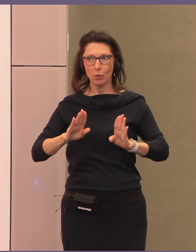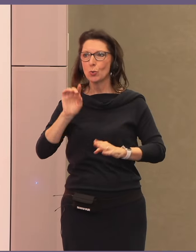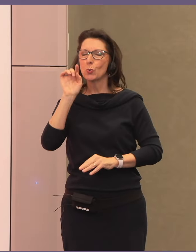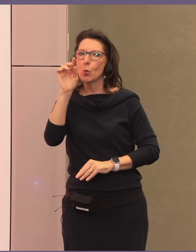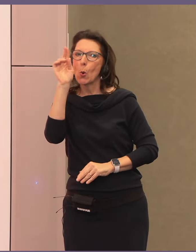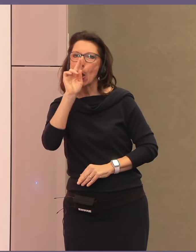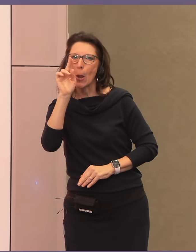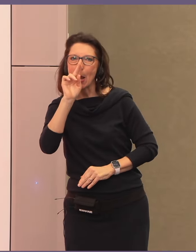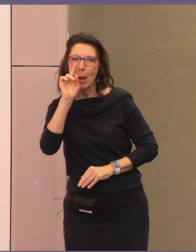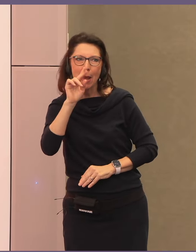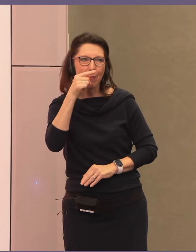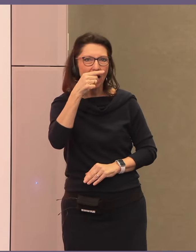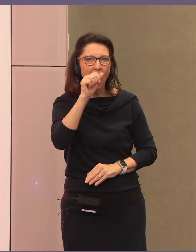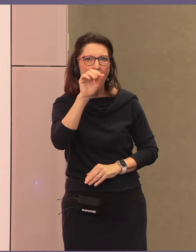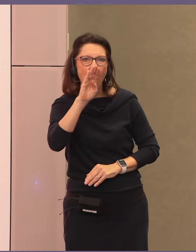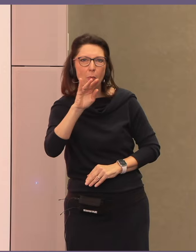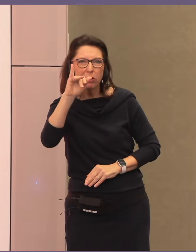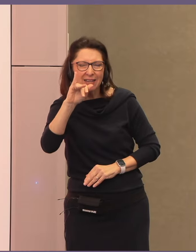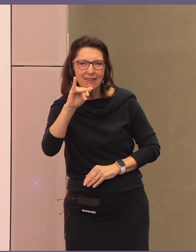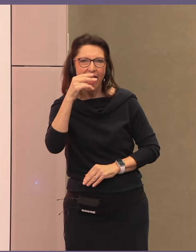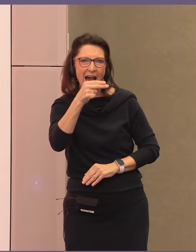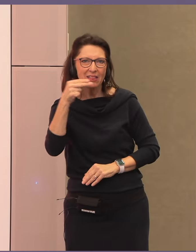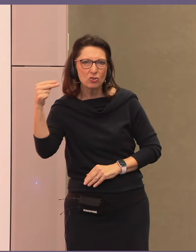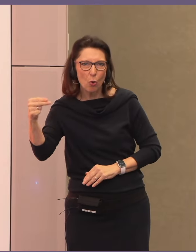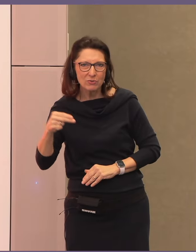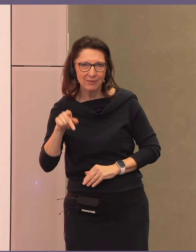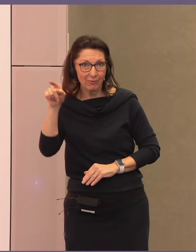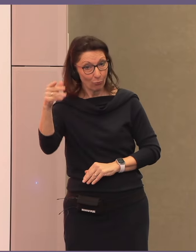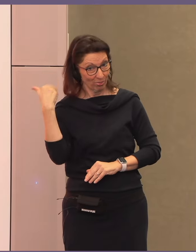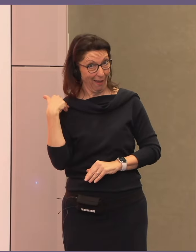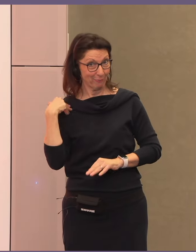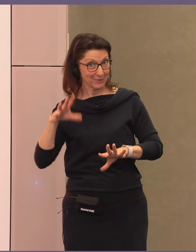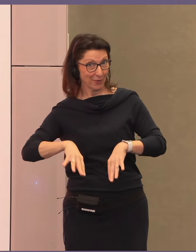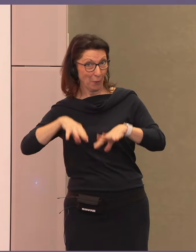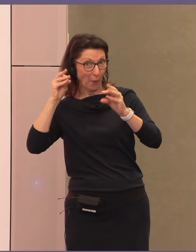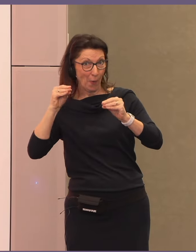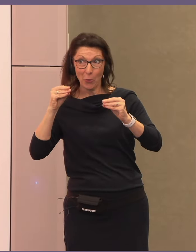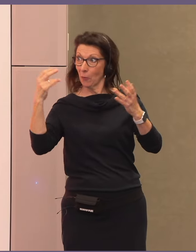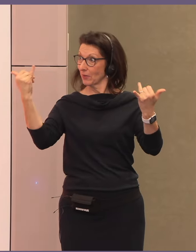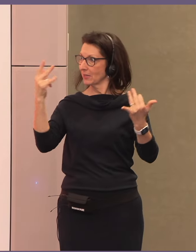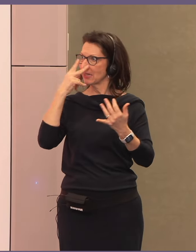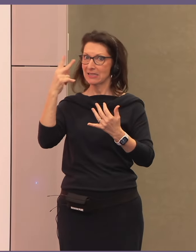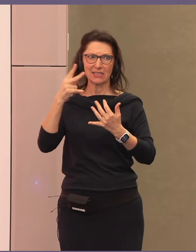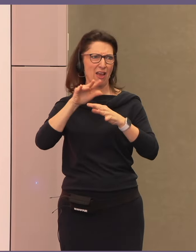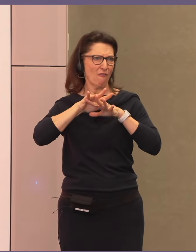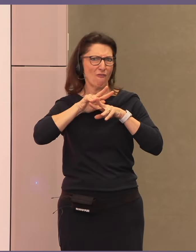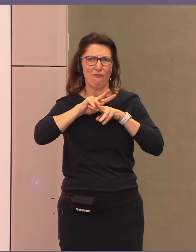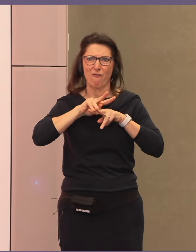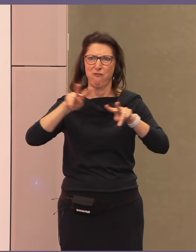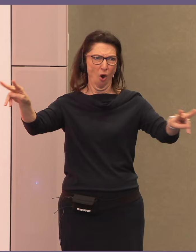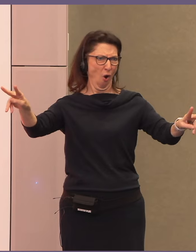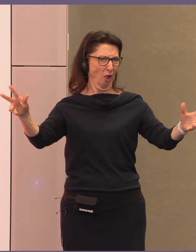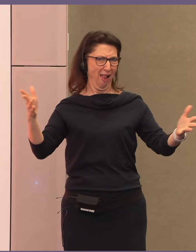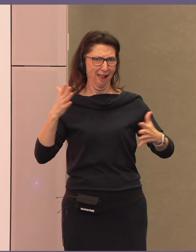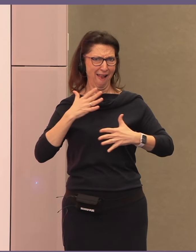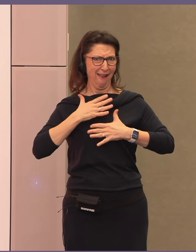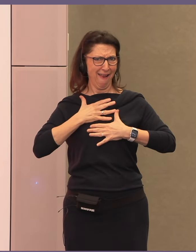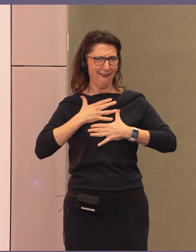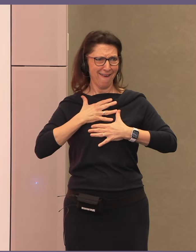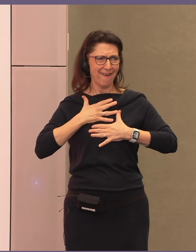Gabi Heines-Hossig, ins Leben gerufen und es füllt noch immer Seele. Und es ist wirklich eine